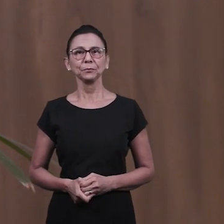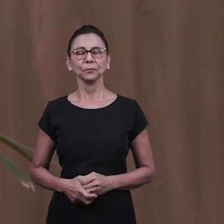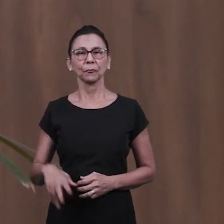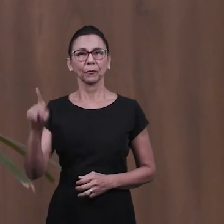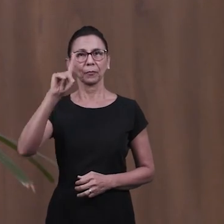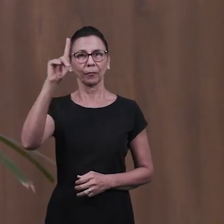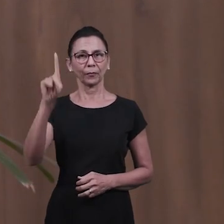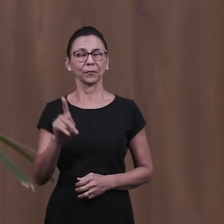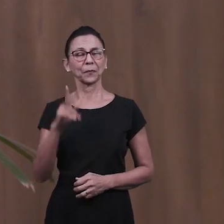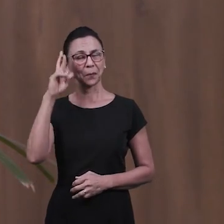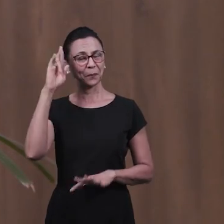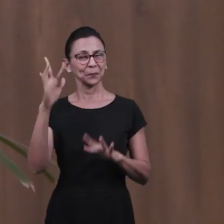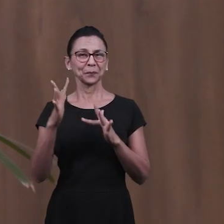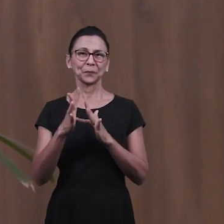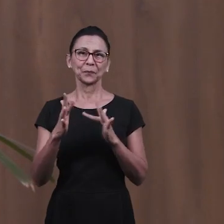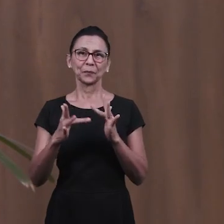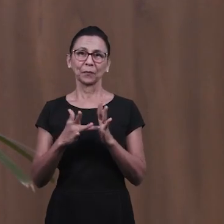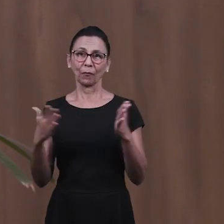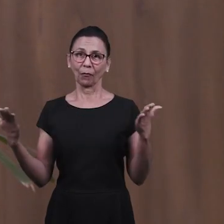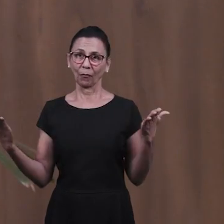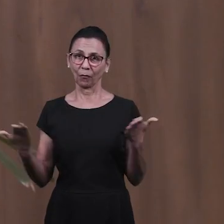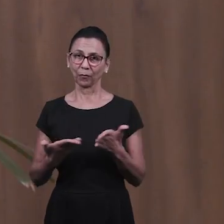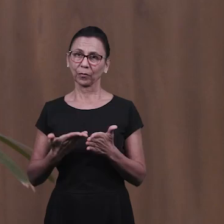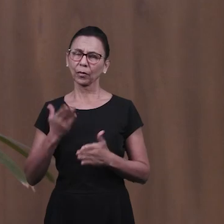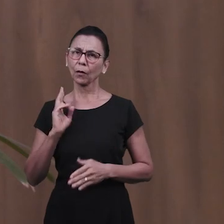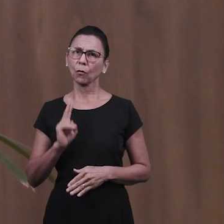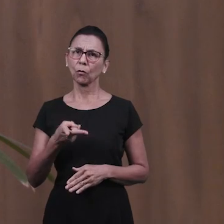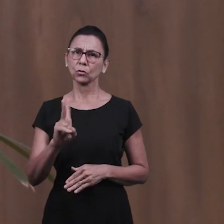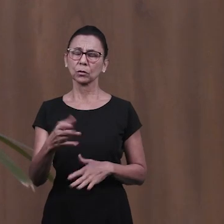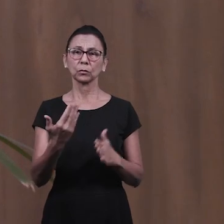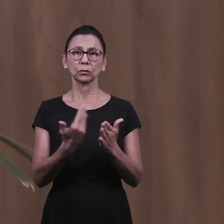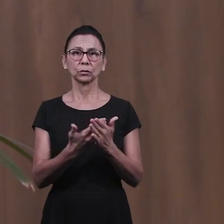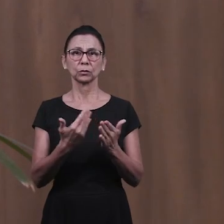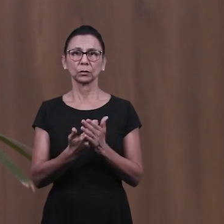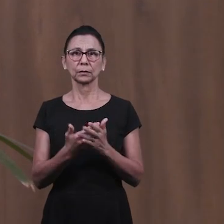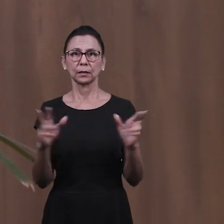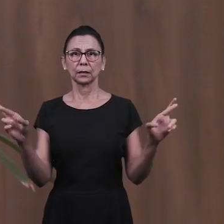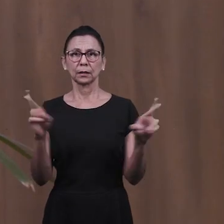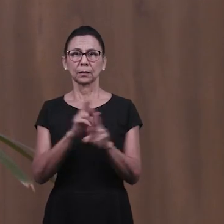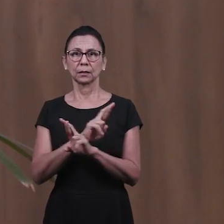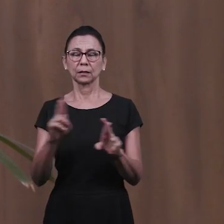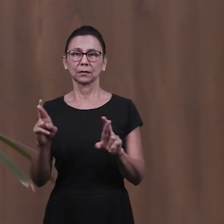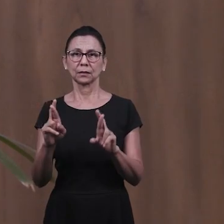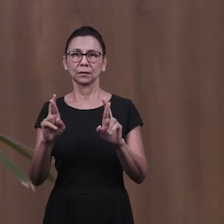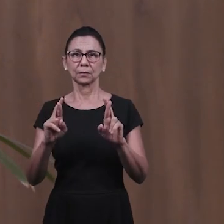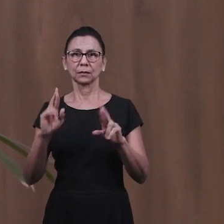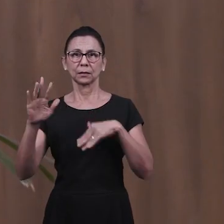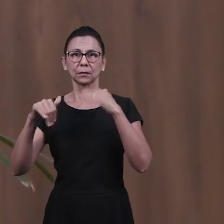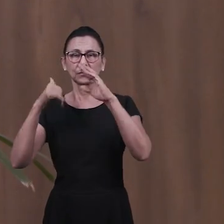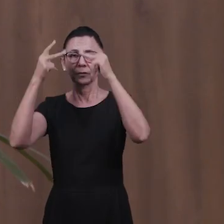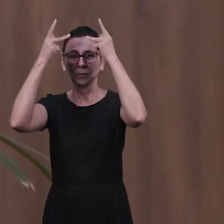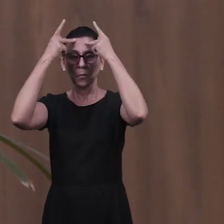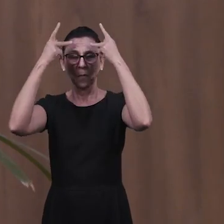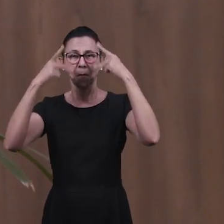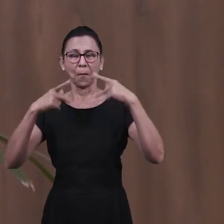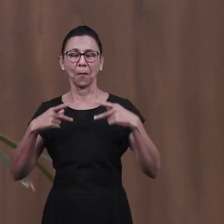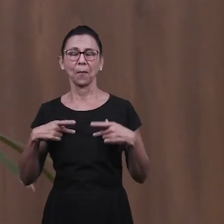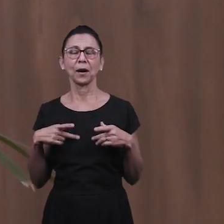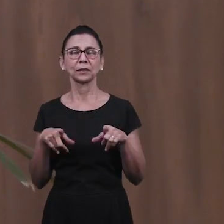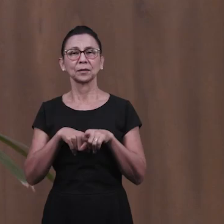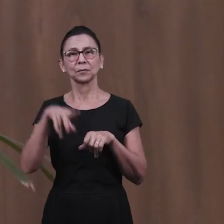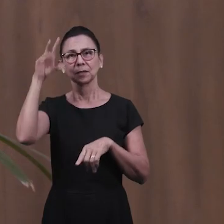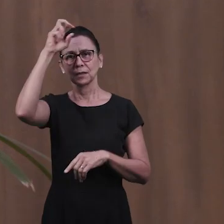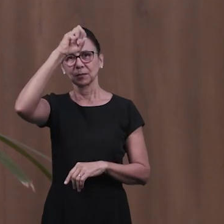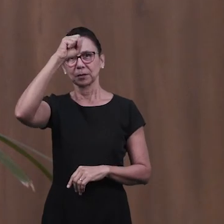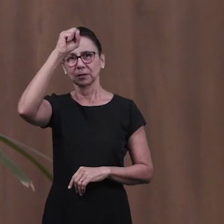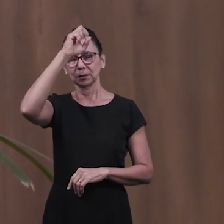La paix du Seigneur Jésus. Aujourd'hui, nous allons continuer l'étude sur les rapports entre